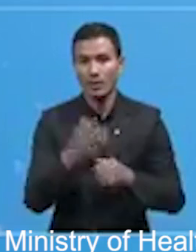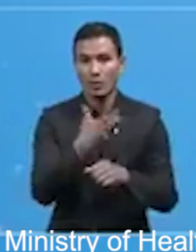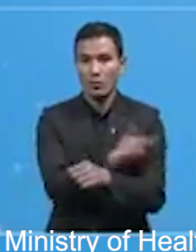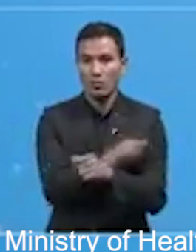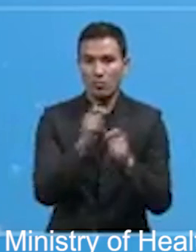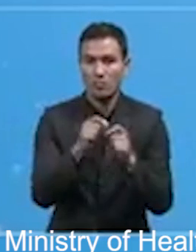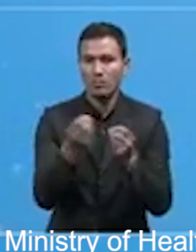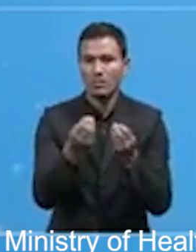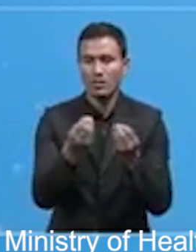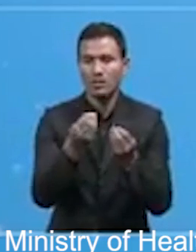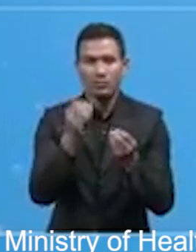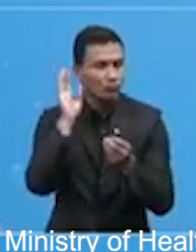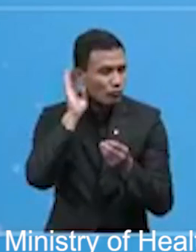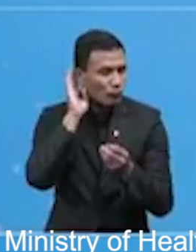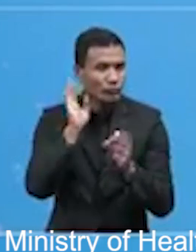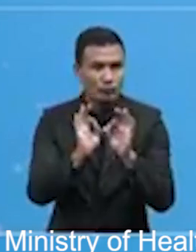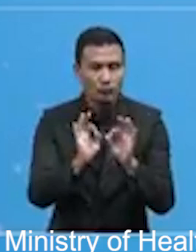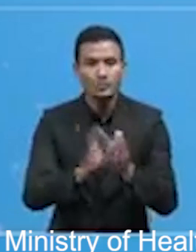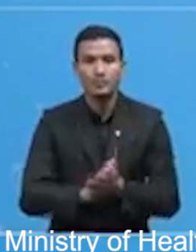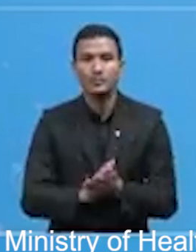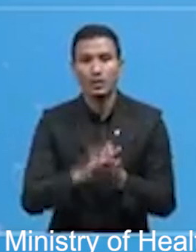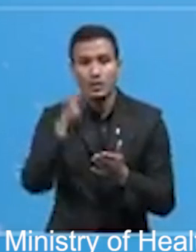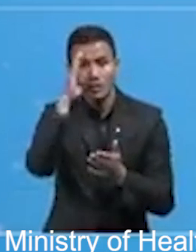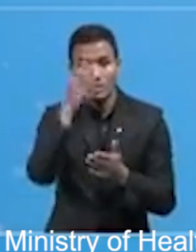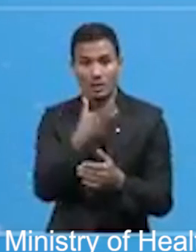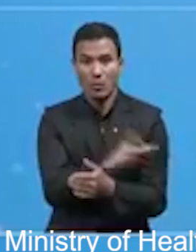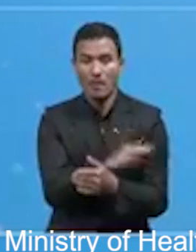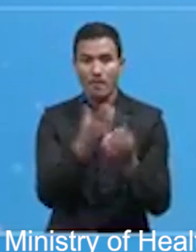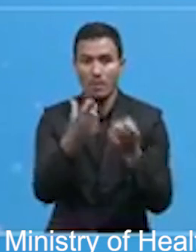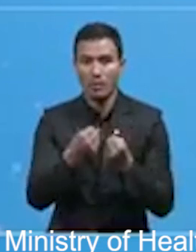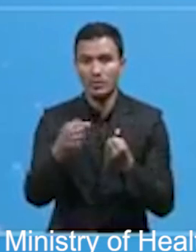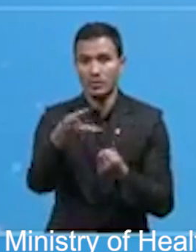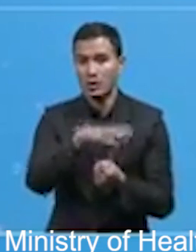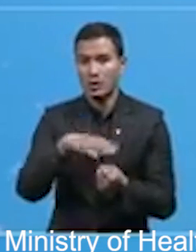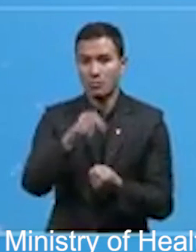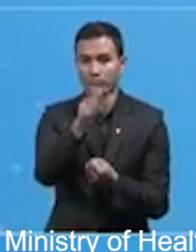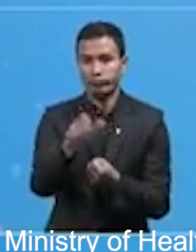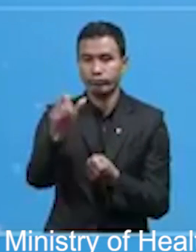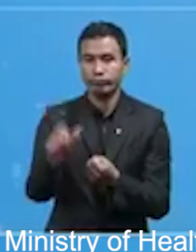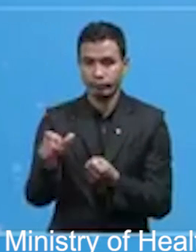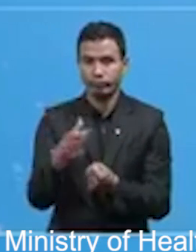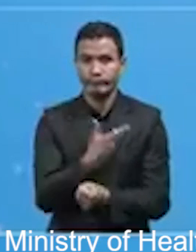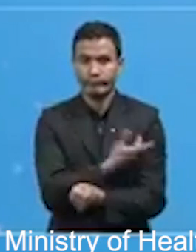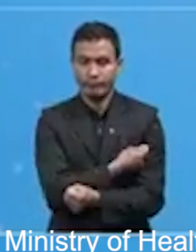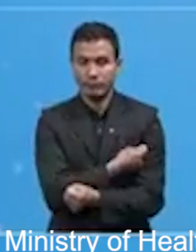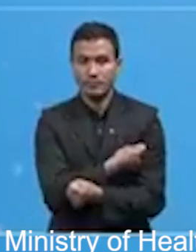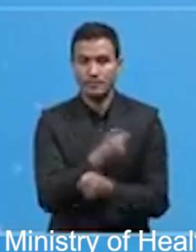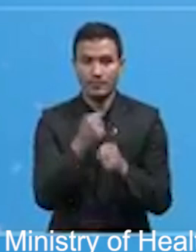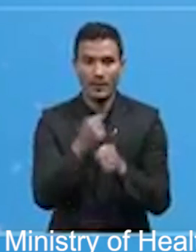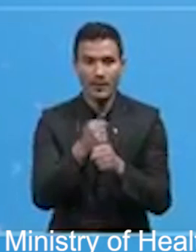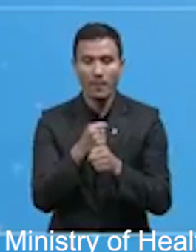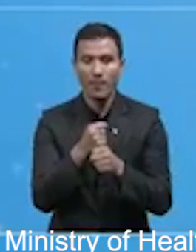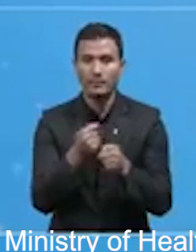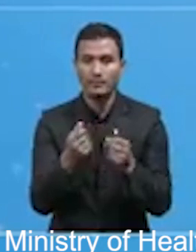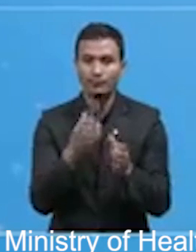को आविष्कार भएका शुभ संकेतहरू छन्। सरकारले खोप प्राप्त गर्ने तथा सबै नागरिकहरूलाई खोप लगाउने